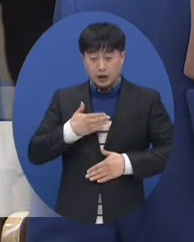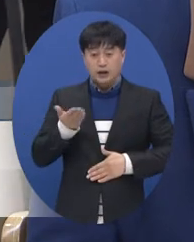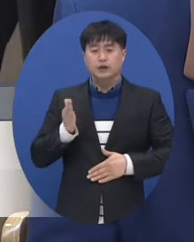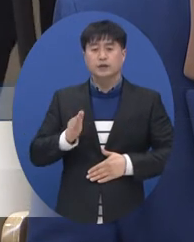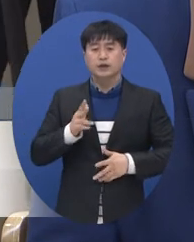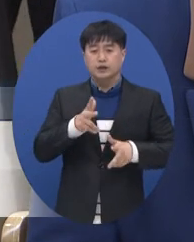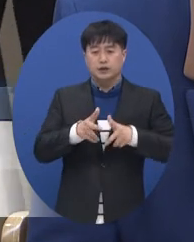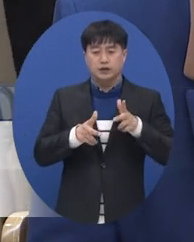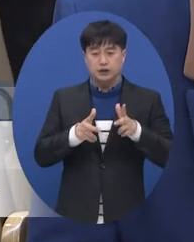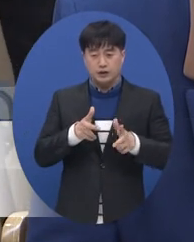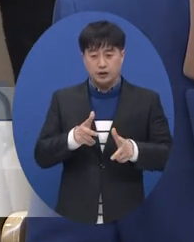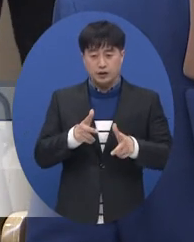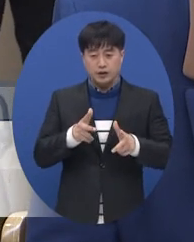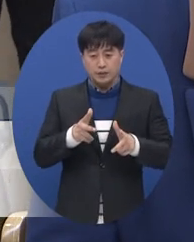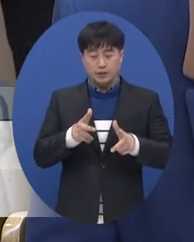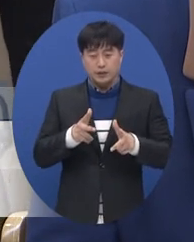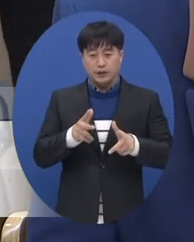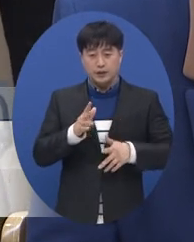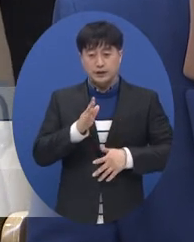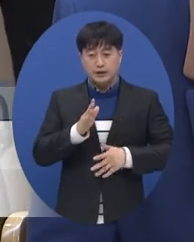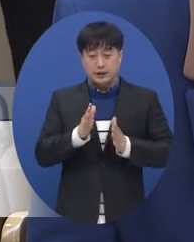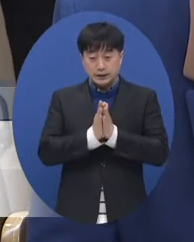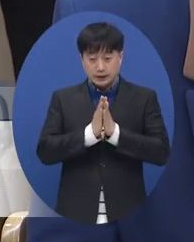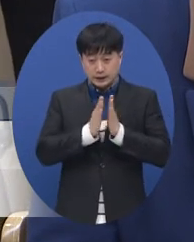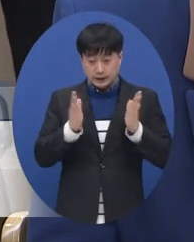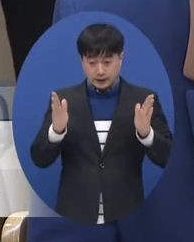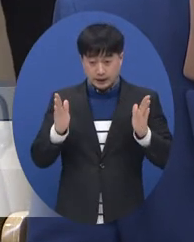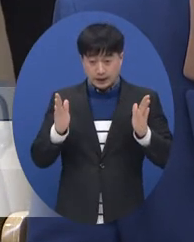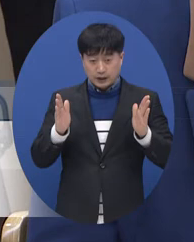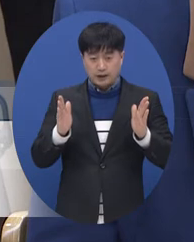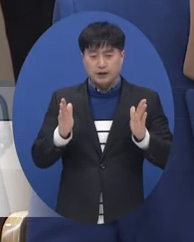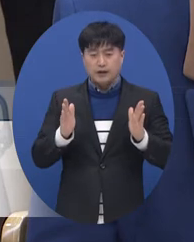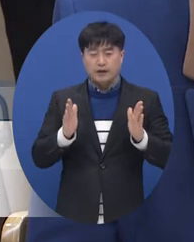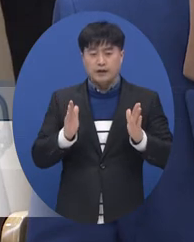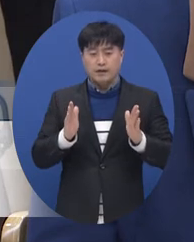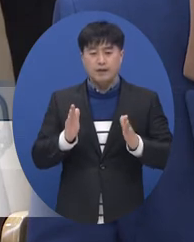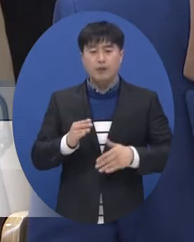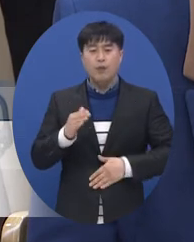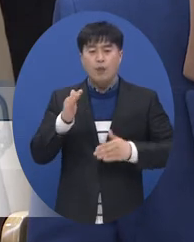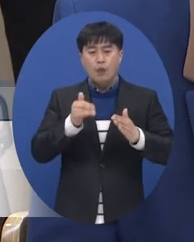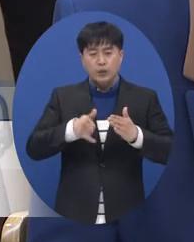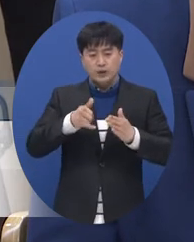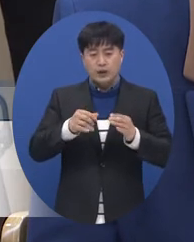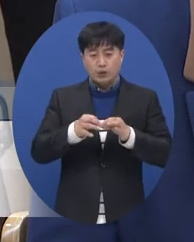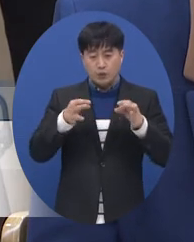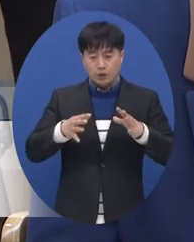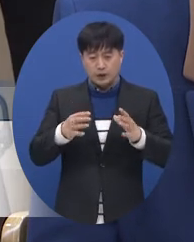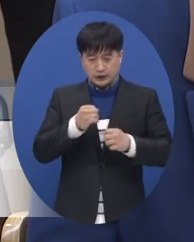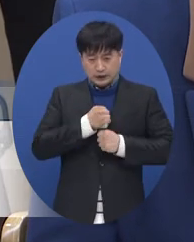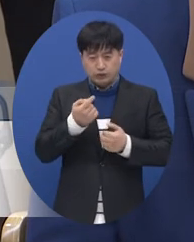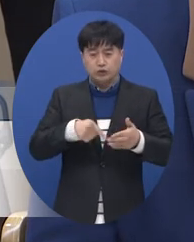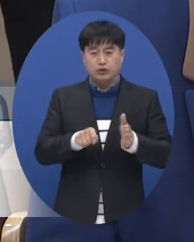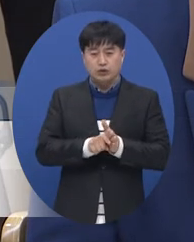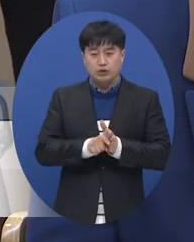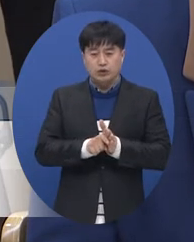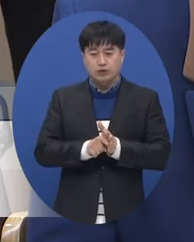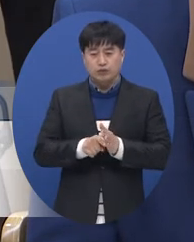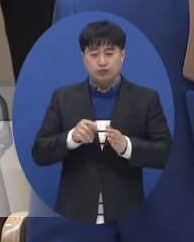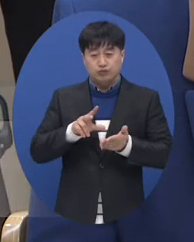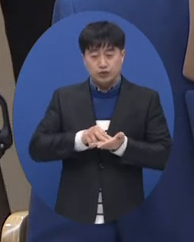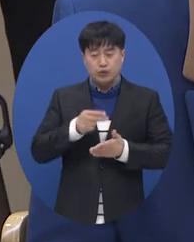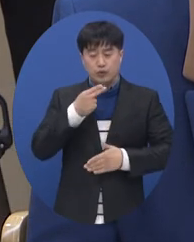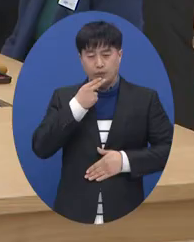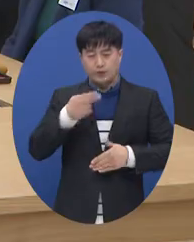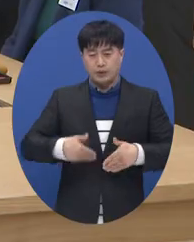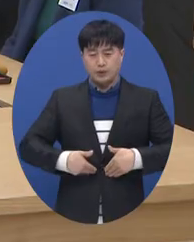이것도 우리가 정말 본 궤도에 올라서 제대로 공기를 지켜 나가기 위해서는 조금 더 차질이 있어서는 안